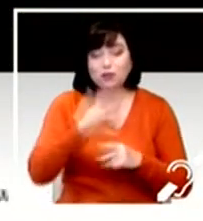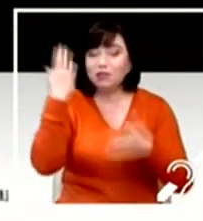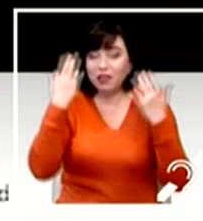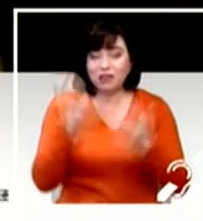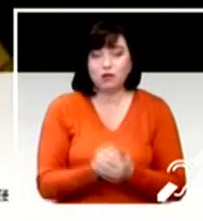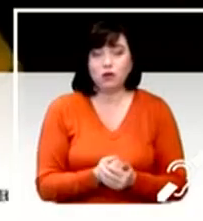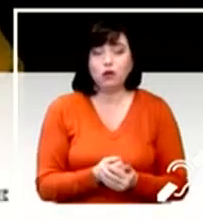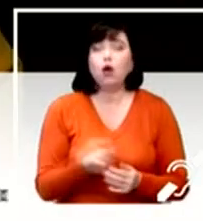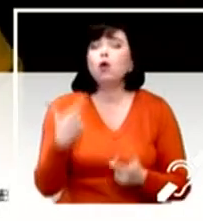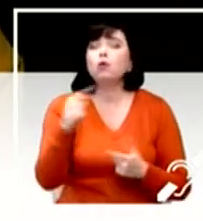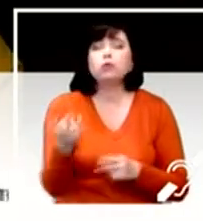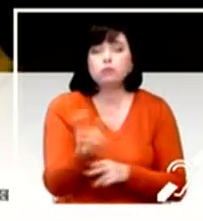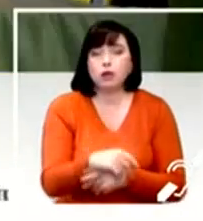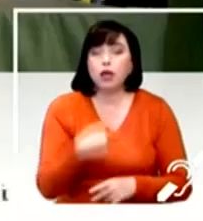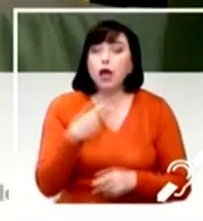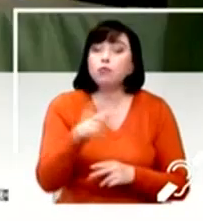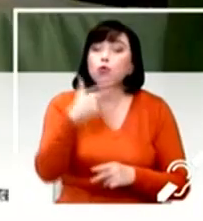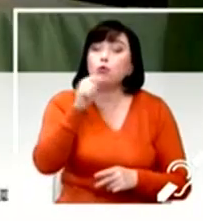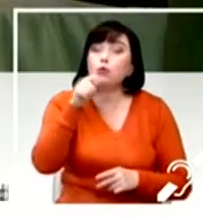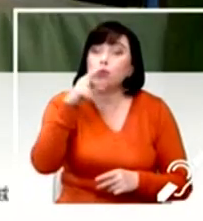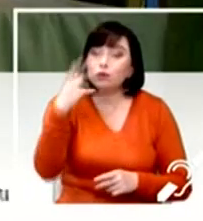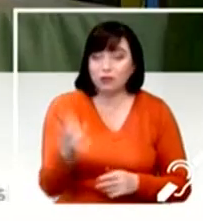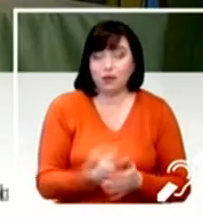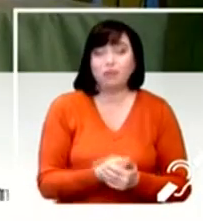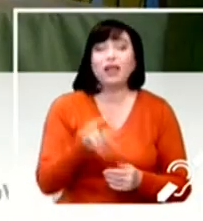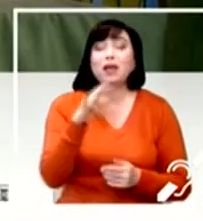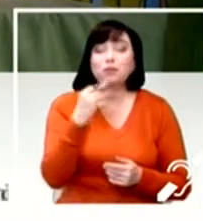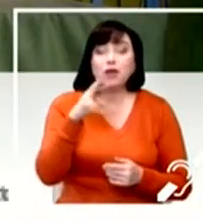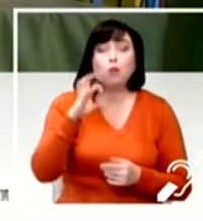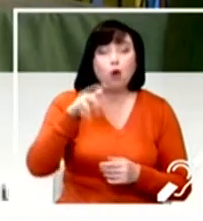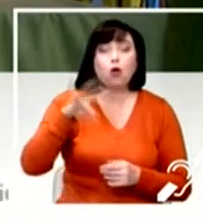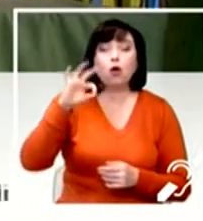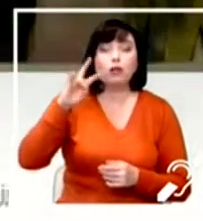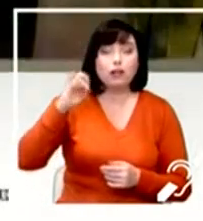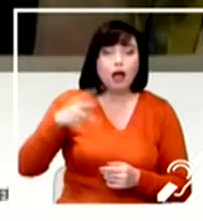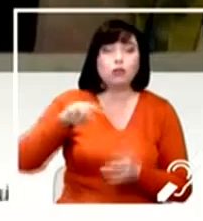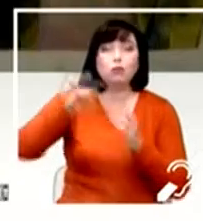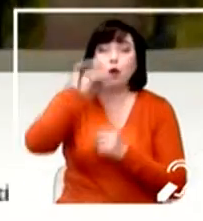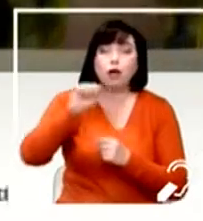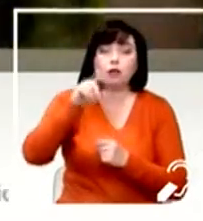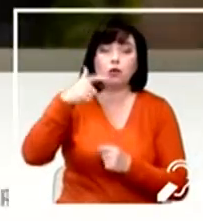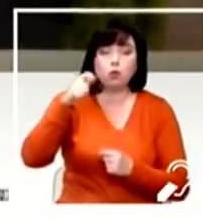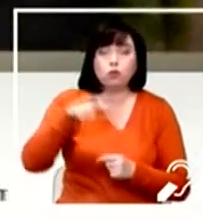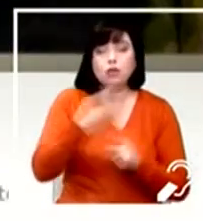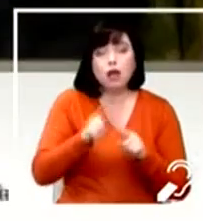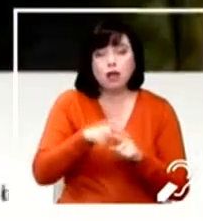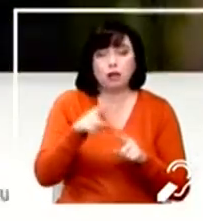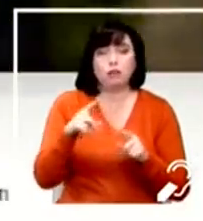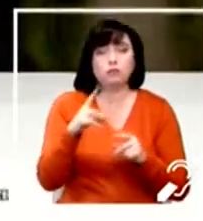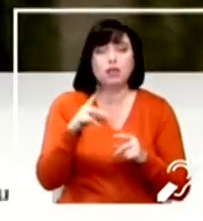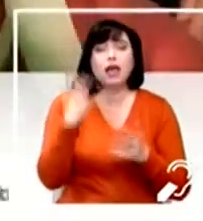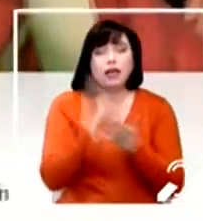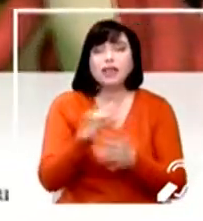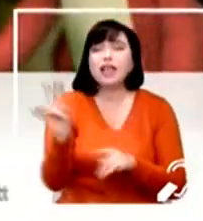tu? Am venit în Guguță. Piesa picpoc.online Arond Guguță, o poveste despre un lup care postează